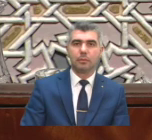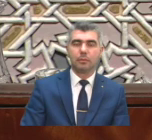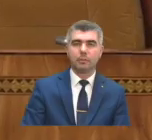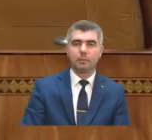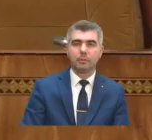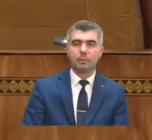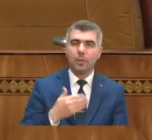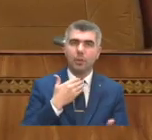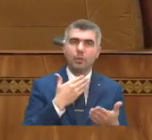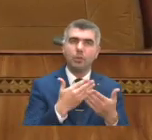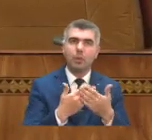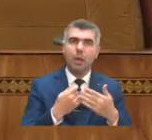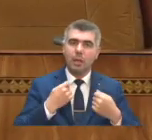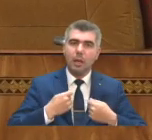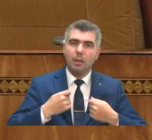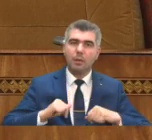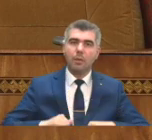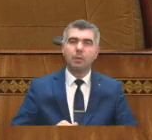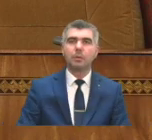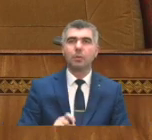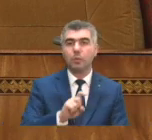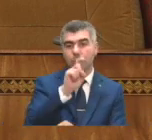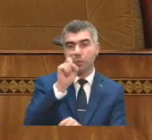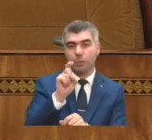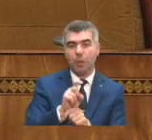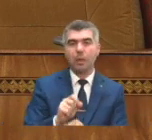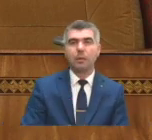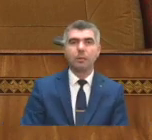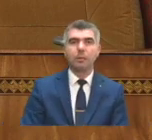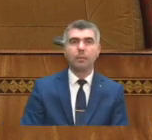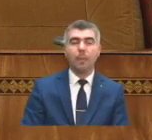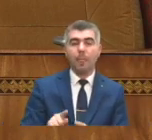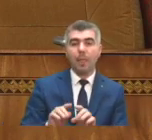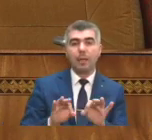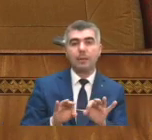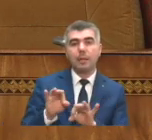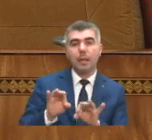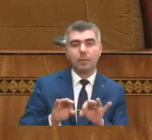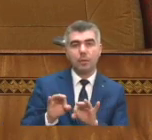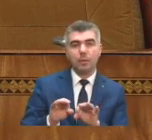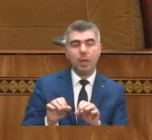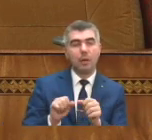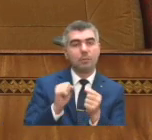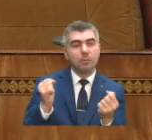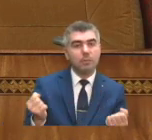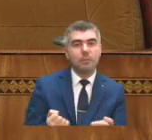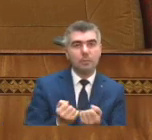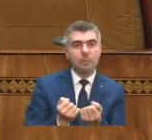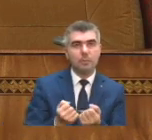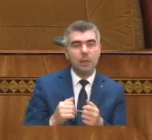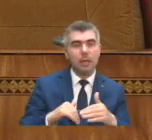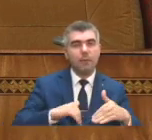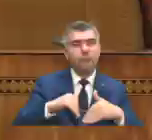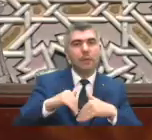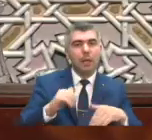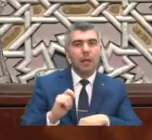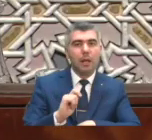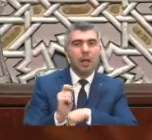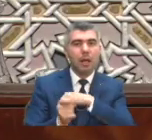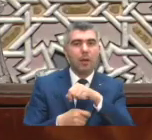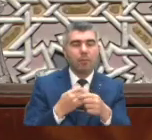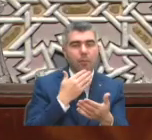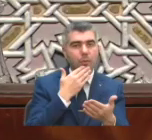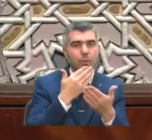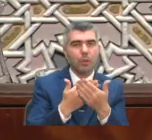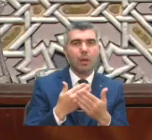شكرا سيد الرئيس. السيد الوزير، نسائلكم على استراتيجية للنهوض بأوضاع الطرق بالعالم القروي وشكرا.